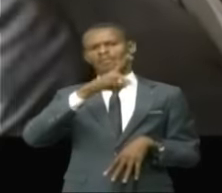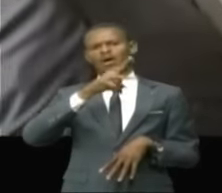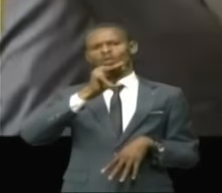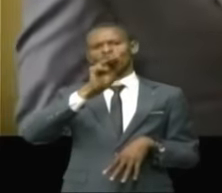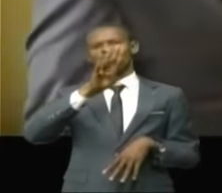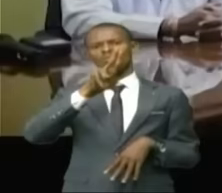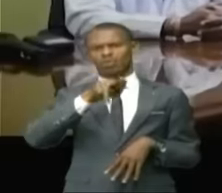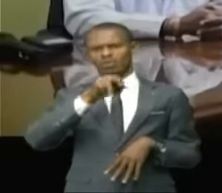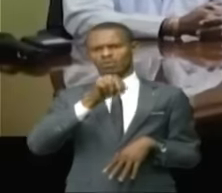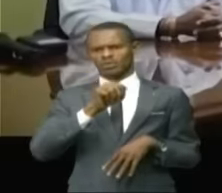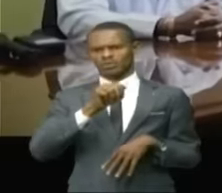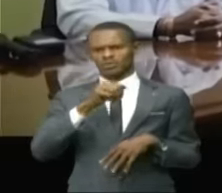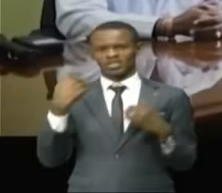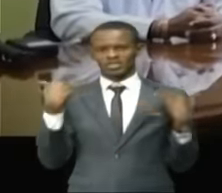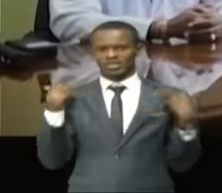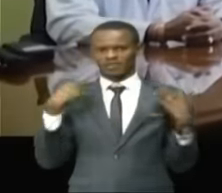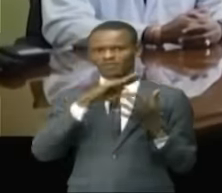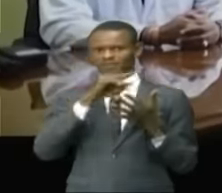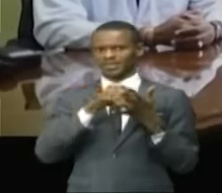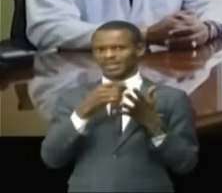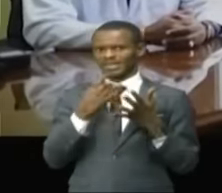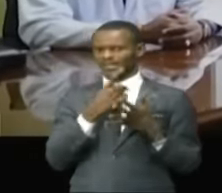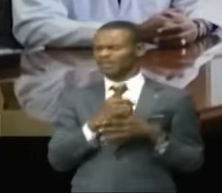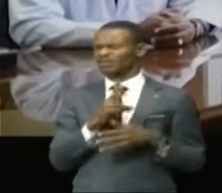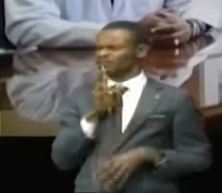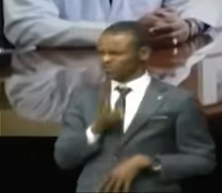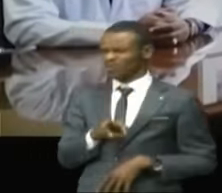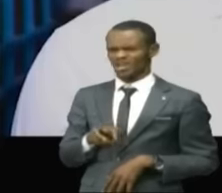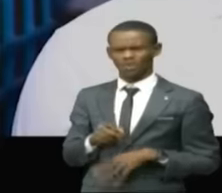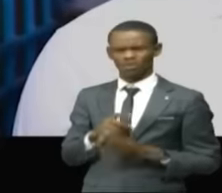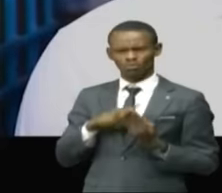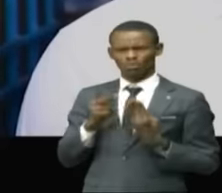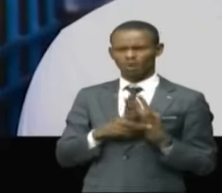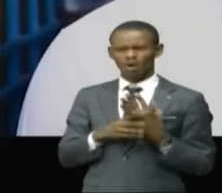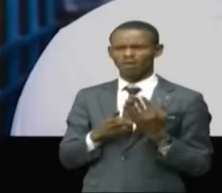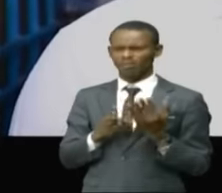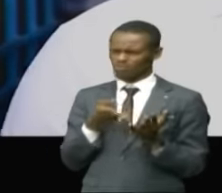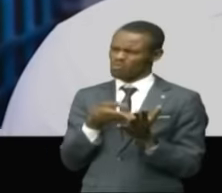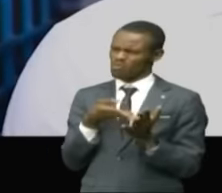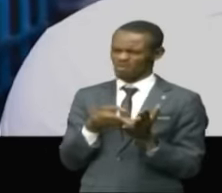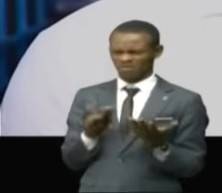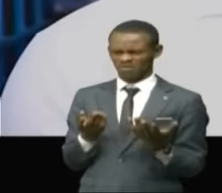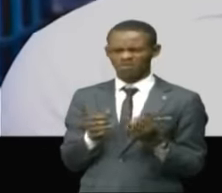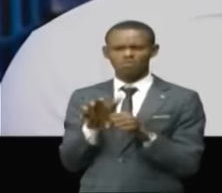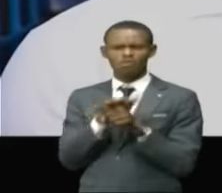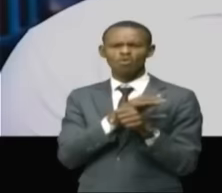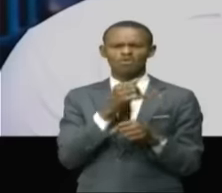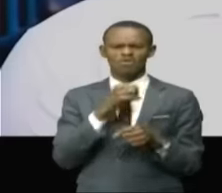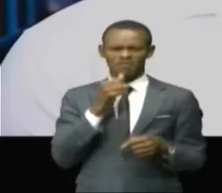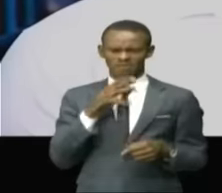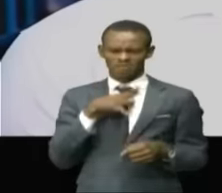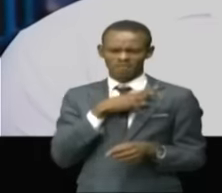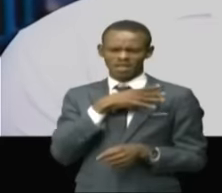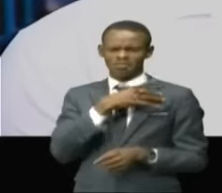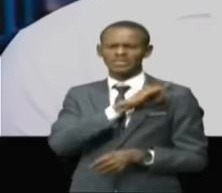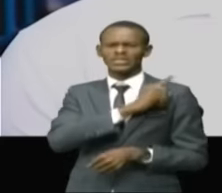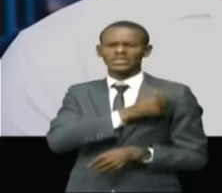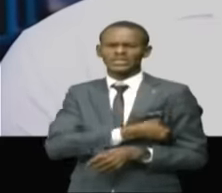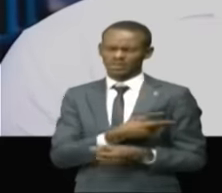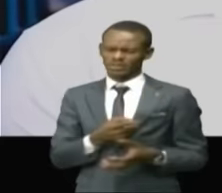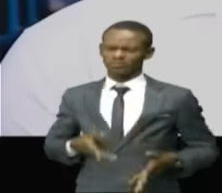programme vient améliorer la prise en charge des femmes enceintes. Nous nous sommes rendus compte par rapport à notre service que nous avons